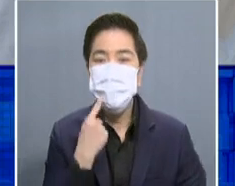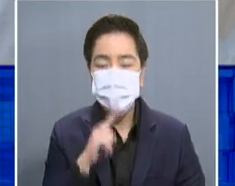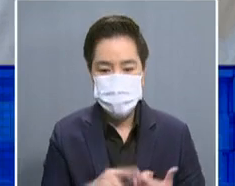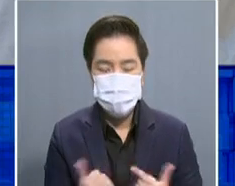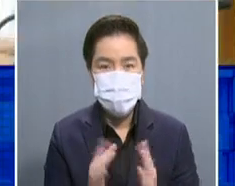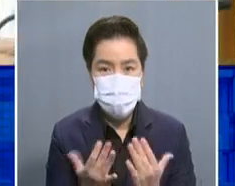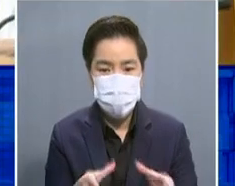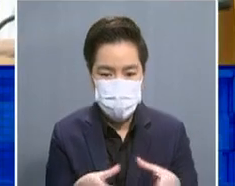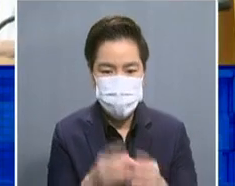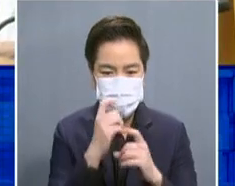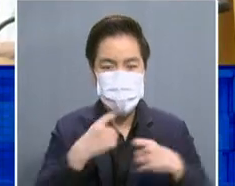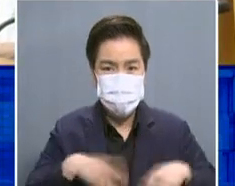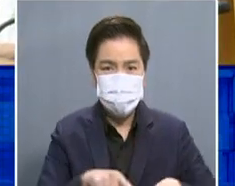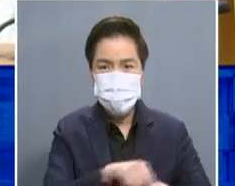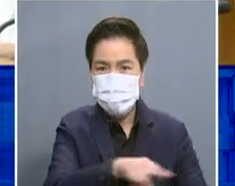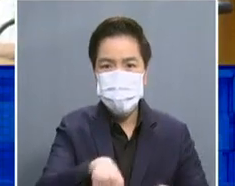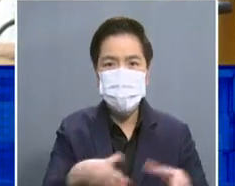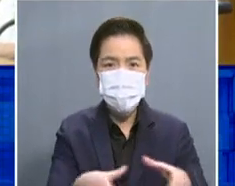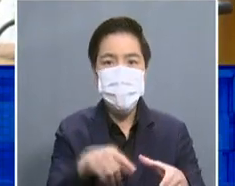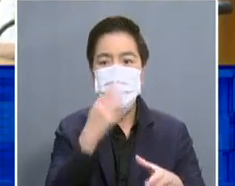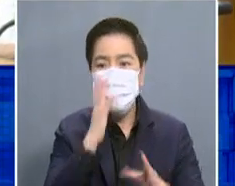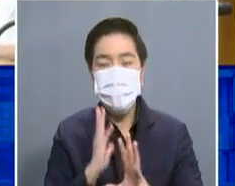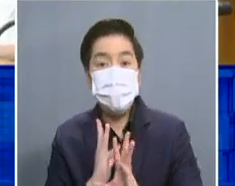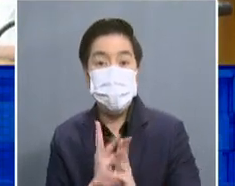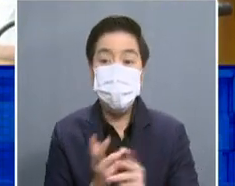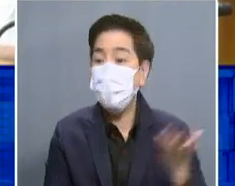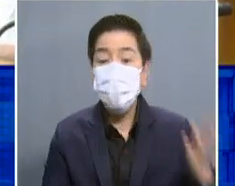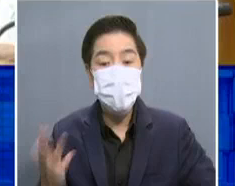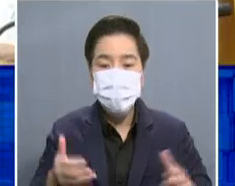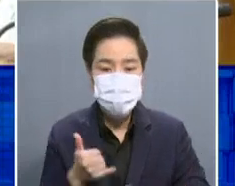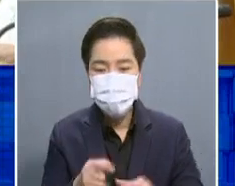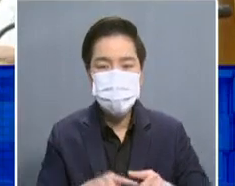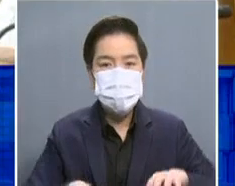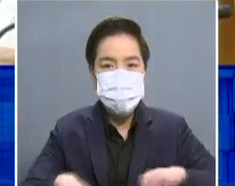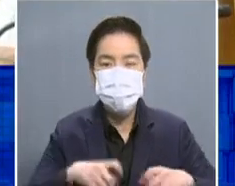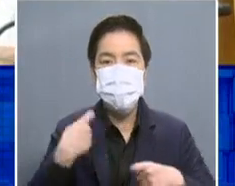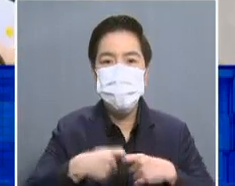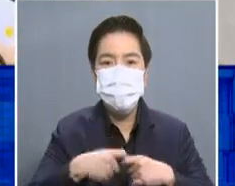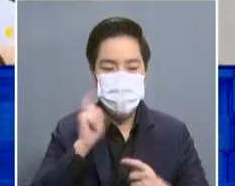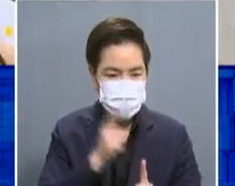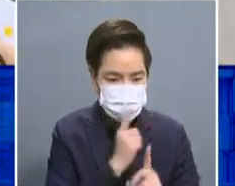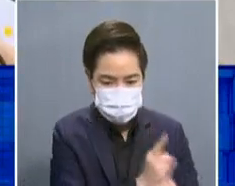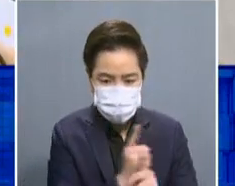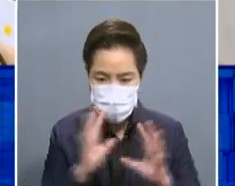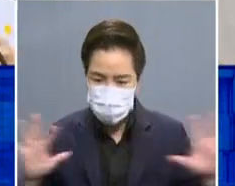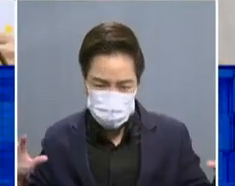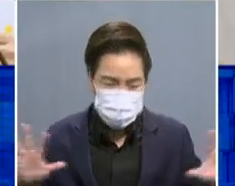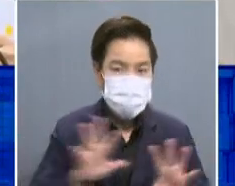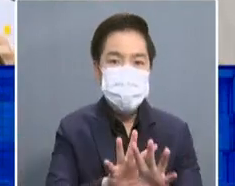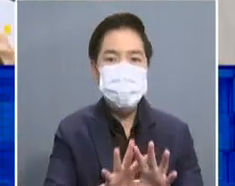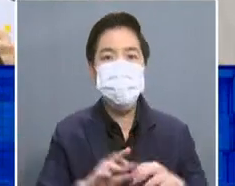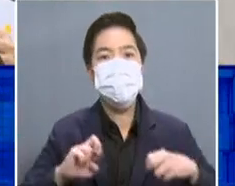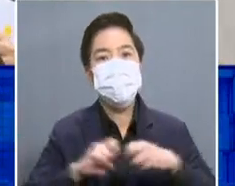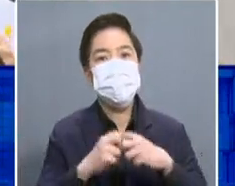ะต้องให้เป็นกลุ่มเสี่ยงก่อนคือมันมีความยากอย่างนึงคุณผู้ชมถ้า walk in เนี่ยนะคะการบริหารจัดการพื้นที่ต้องเป๊ะนะเพราะว่าคนจะไปเบียดกันเมื่อไหร่ก็ไม่ทราบ